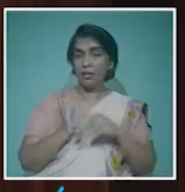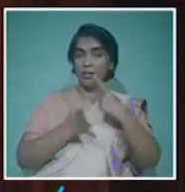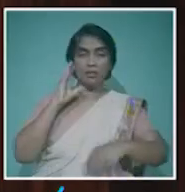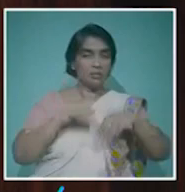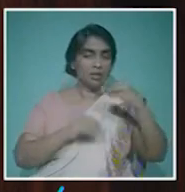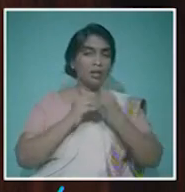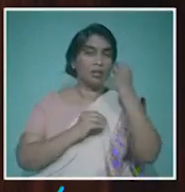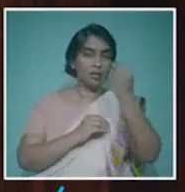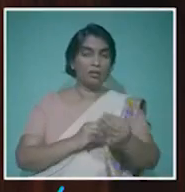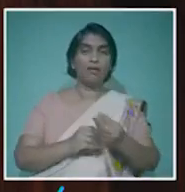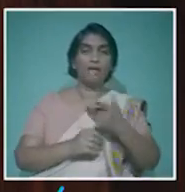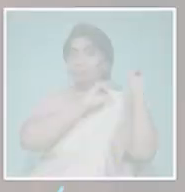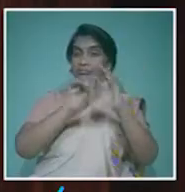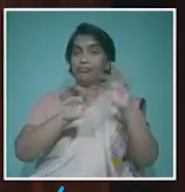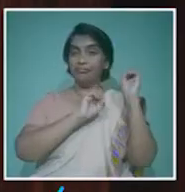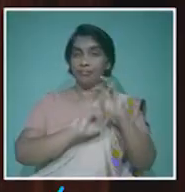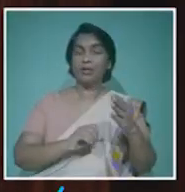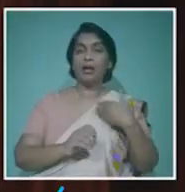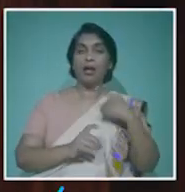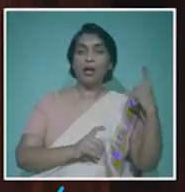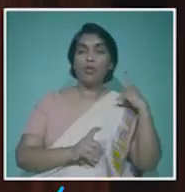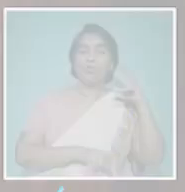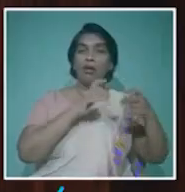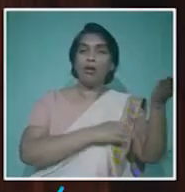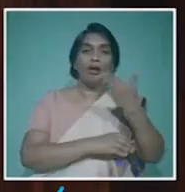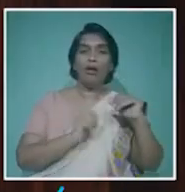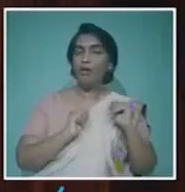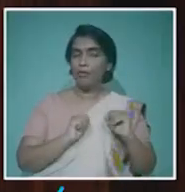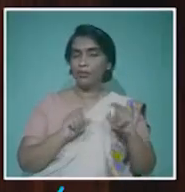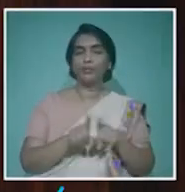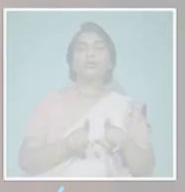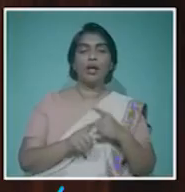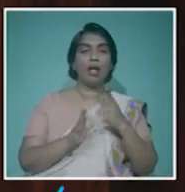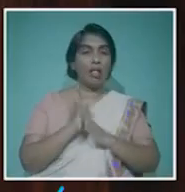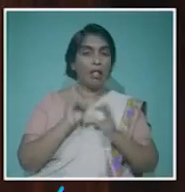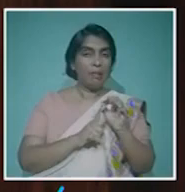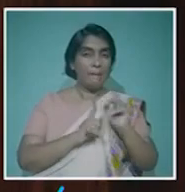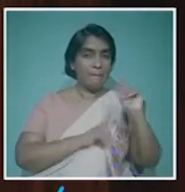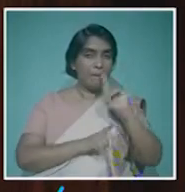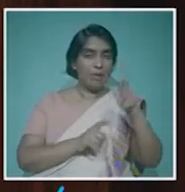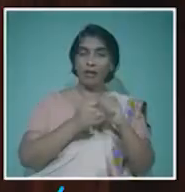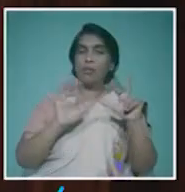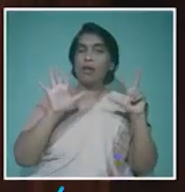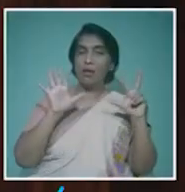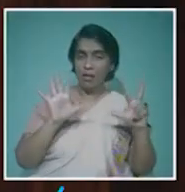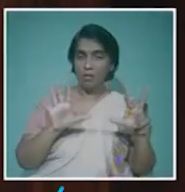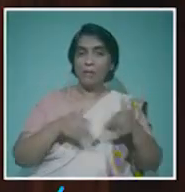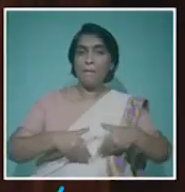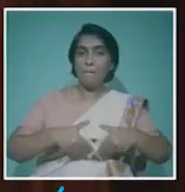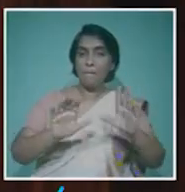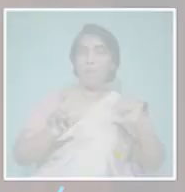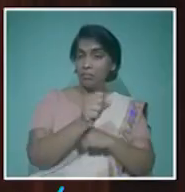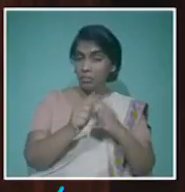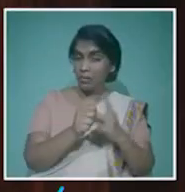දුන්නා. ඔවුන්ගේ බේරේ වැවේ ගිල්ලනකොට අපේ ආරක්ෂක හමුදා මුනාද කළේ. ඒ වගේම තමයි අතුකොල්ල මන්ත්‍රීතුමා ඇතුළු 8 දෙනෙක් මහපාරේ